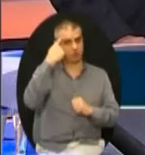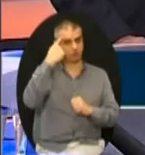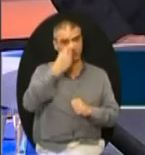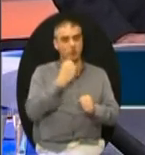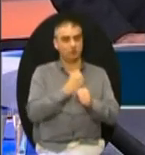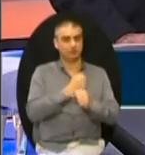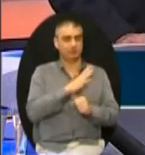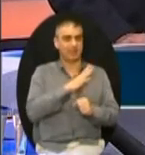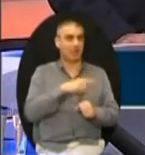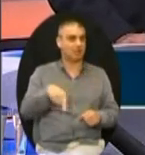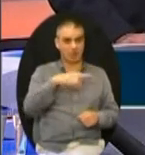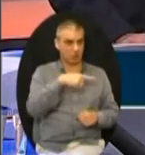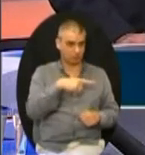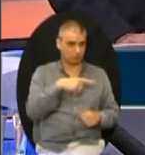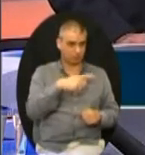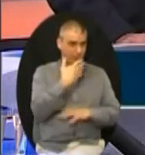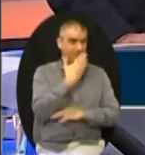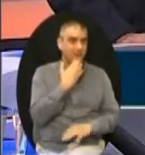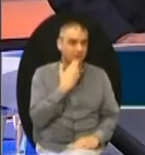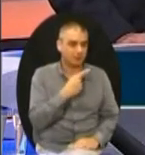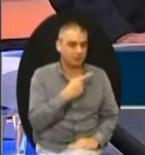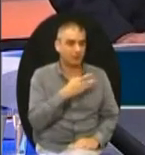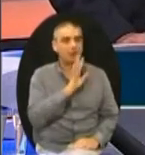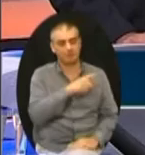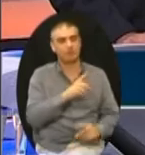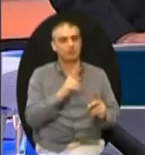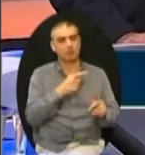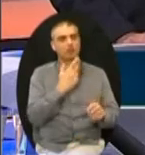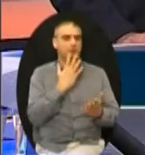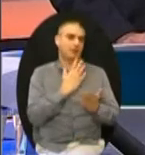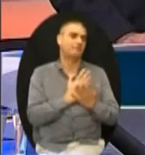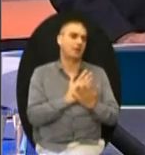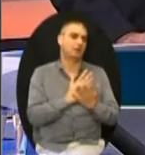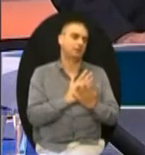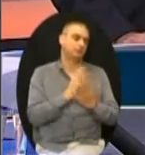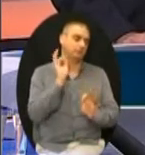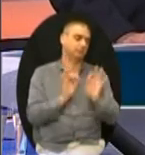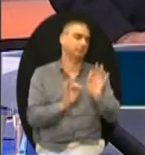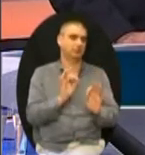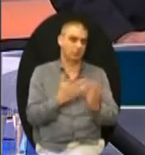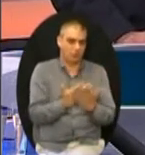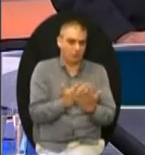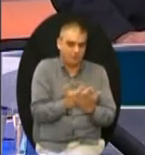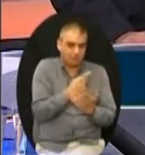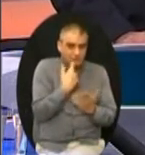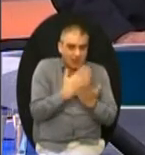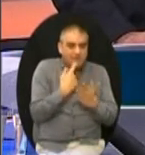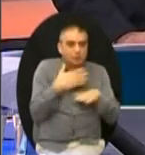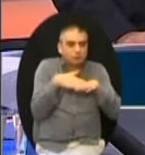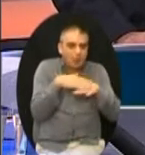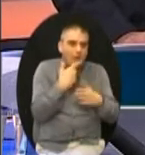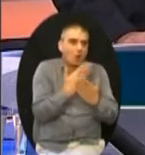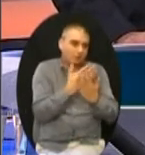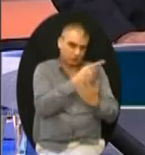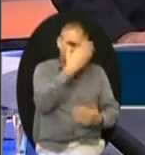שהם מייצרים סכנות בדעותיהם לפתחה של מדינת ישראל, אלא אתה גם בעצם למעשה מסית. העובדה שהם התנצלו, מוכיחה שהם